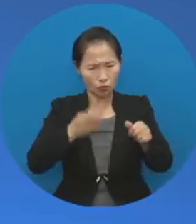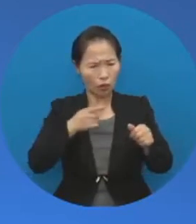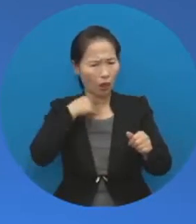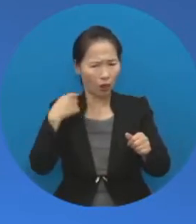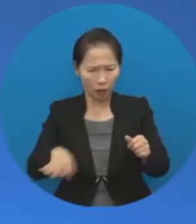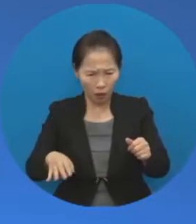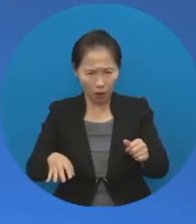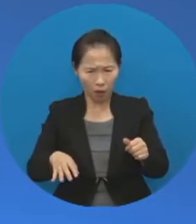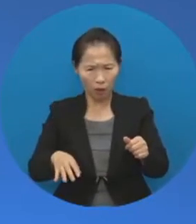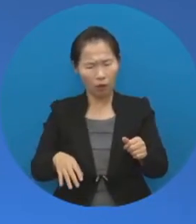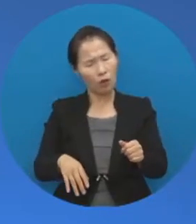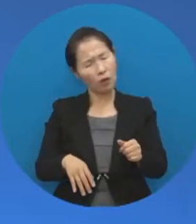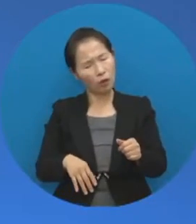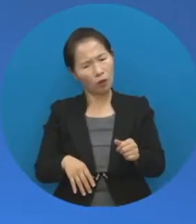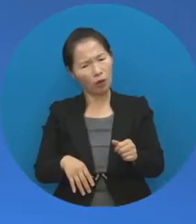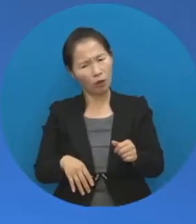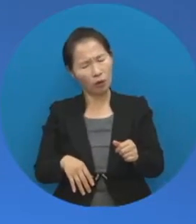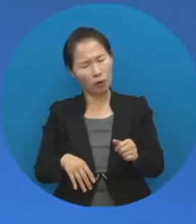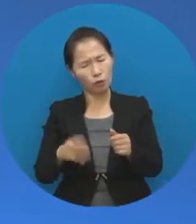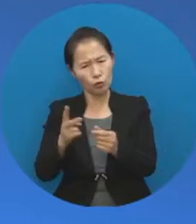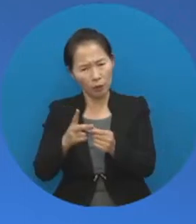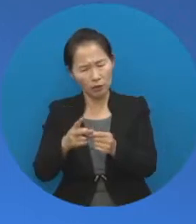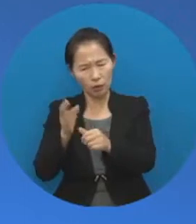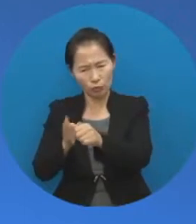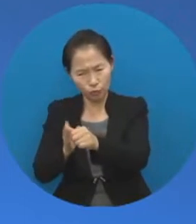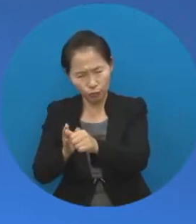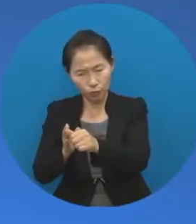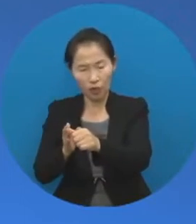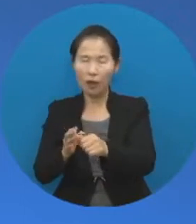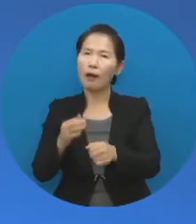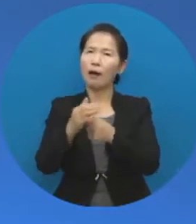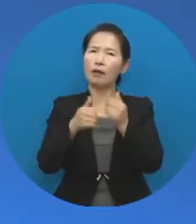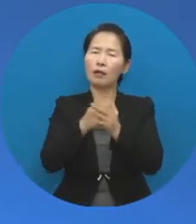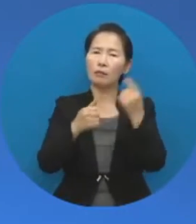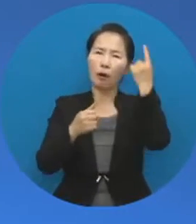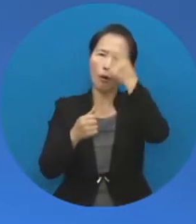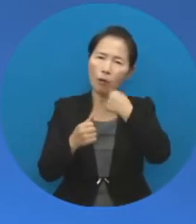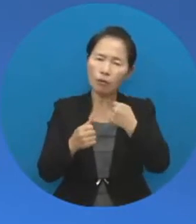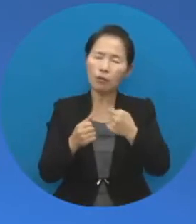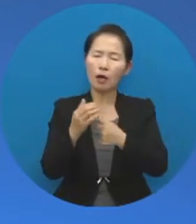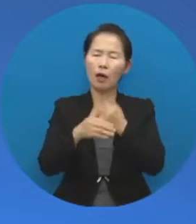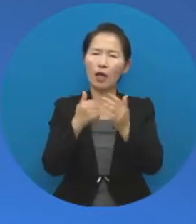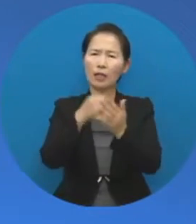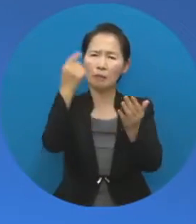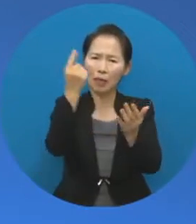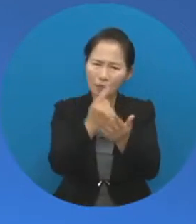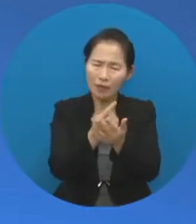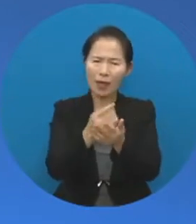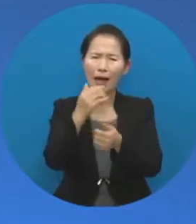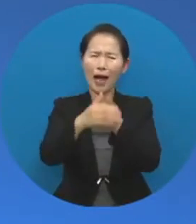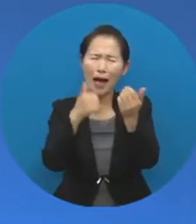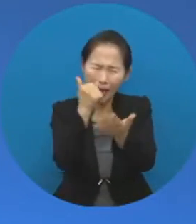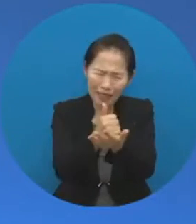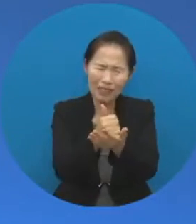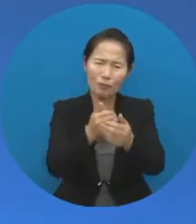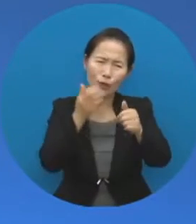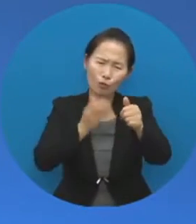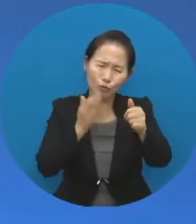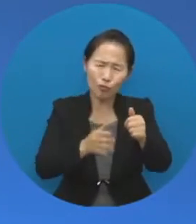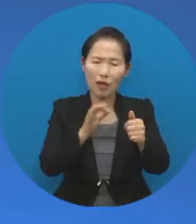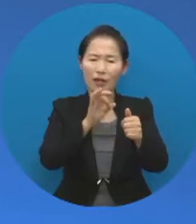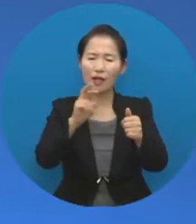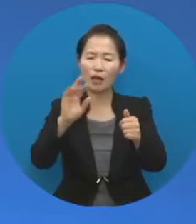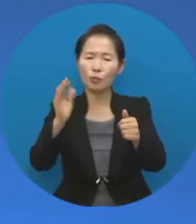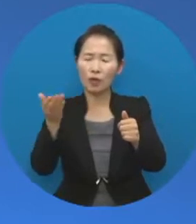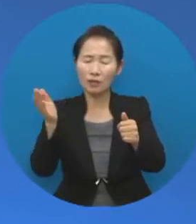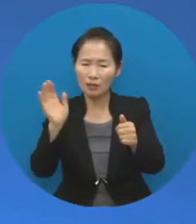나머지만 구했던 거예요. 우리는 하나님의 얼굴, 하나님의 임재, 하나님 자체를 구해야 되는데 제가 늘 하나님의 손에 있는